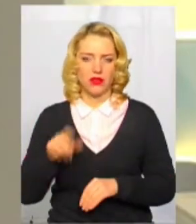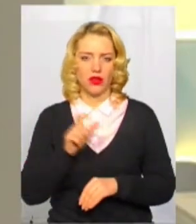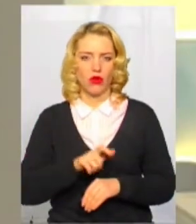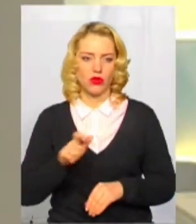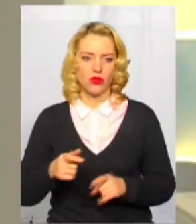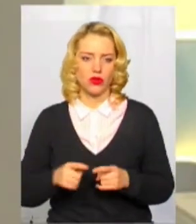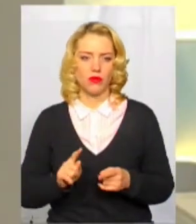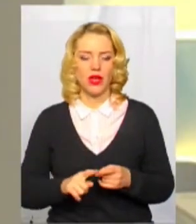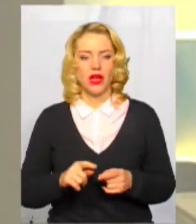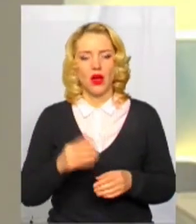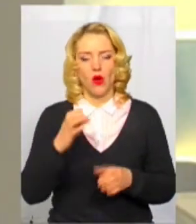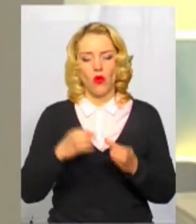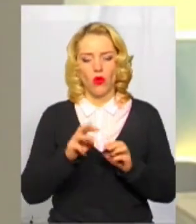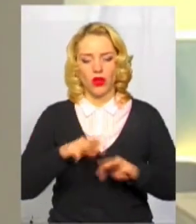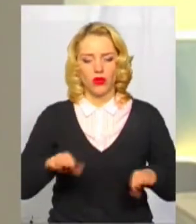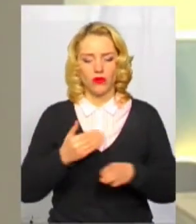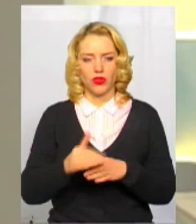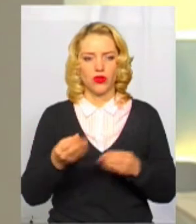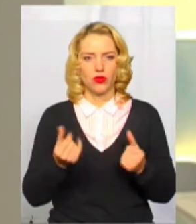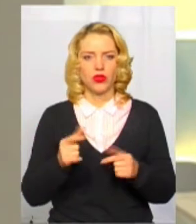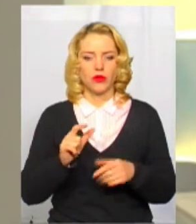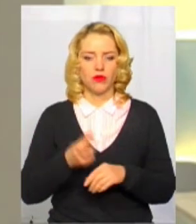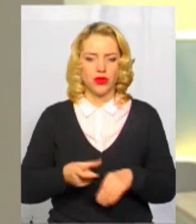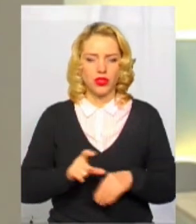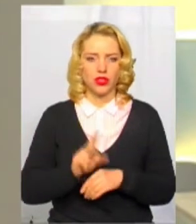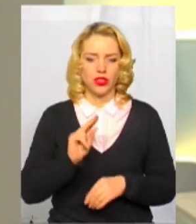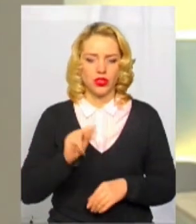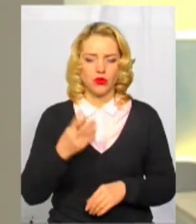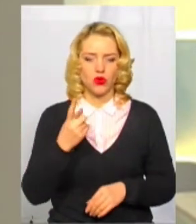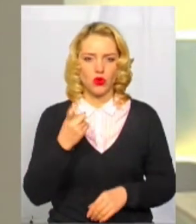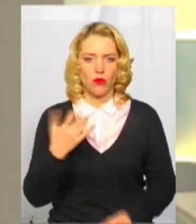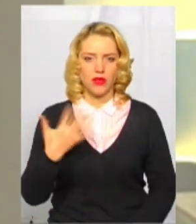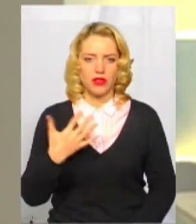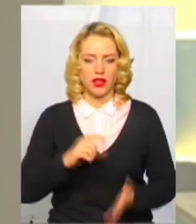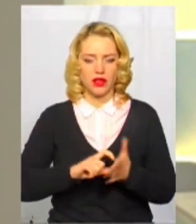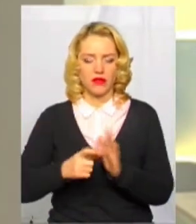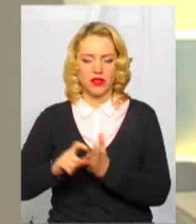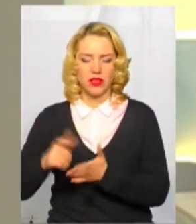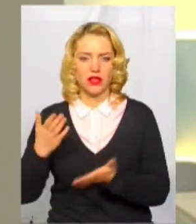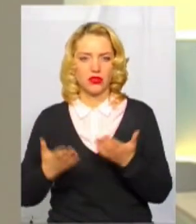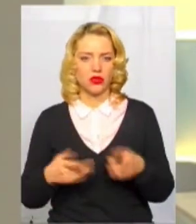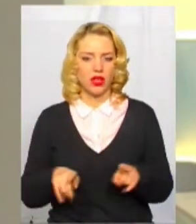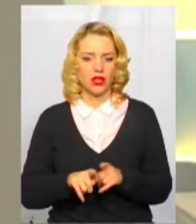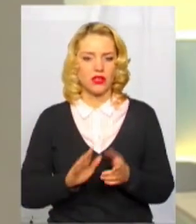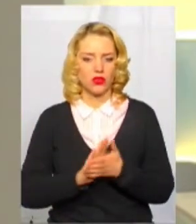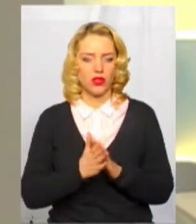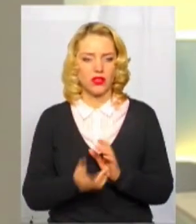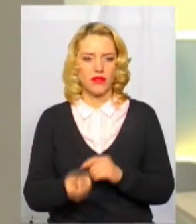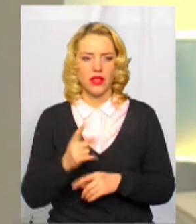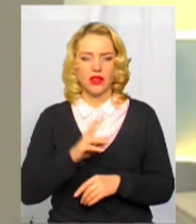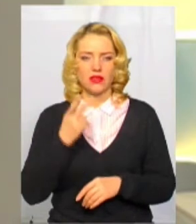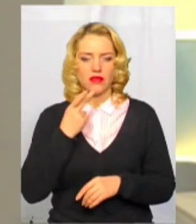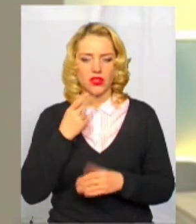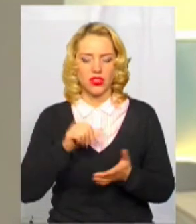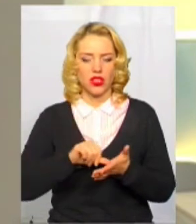роки от урядом виділено коштів більше, ніж на 150 квартир. І тому, якщо така ситуація виникає, на жаль, не завжди члени